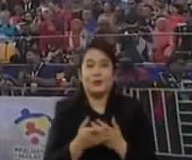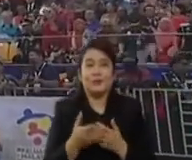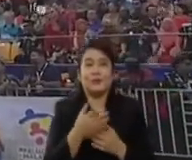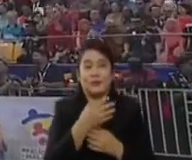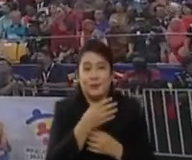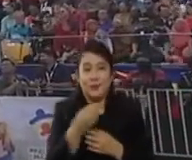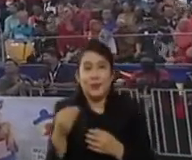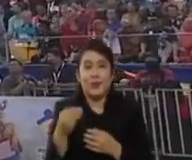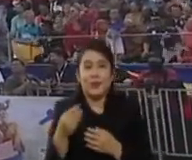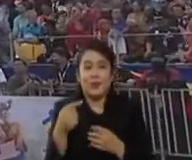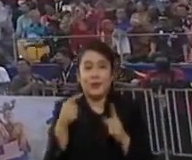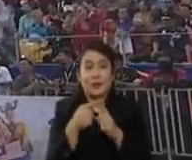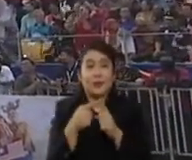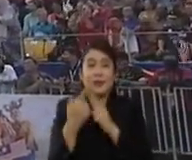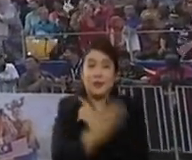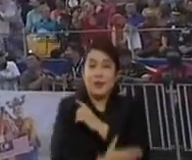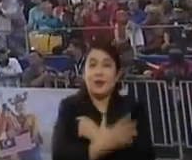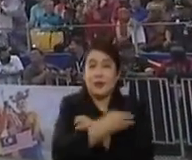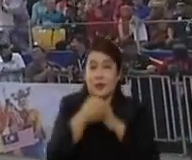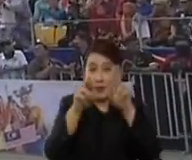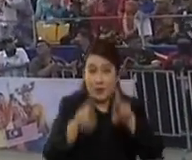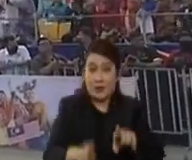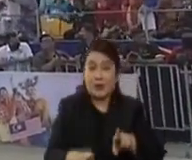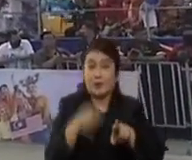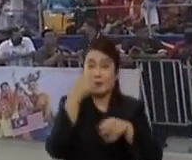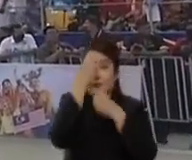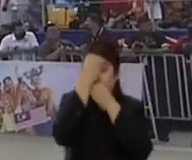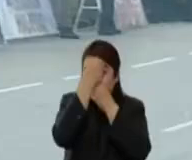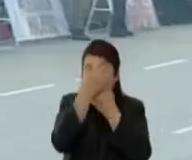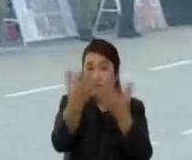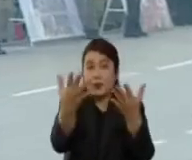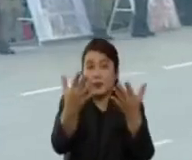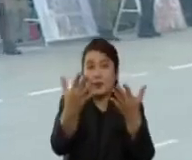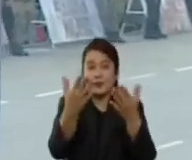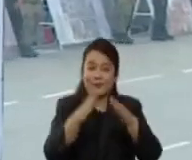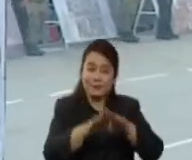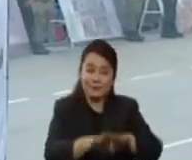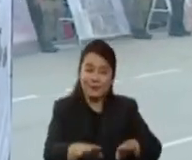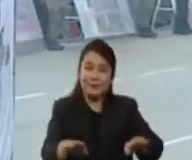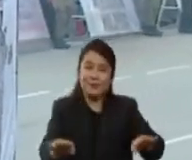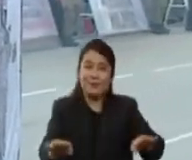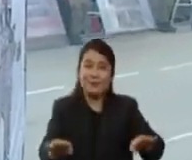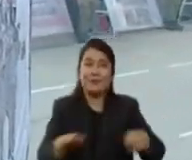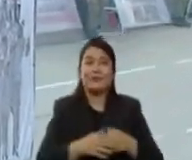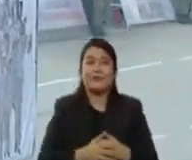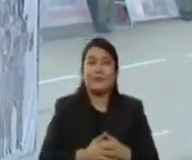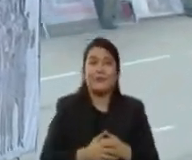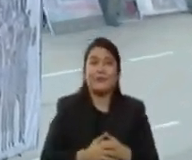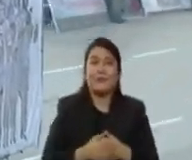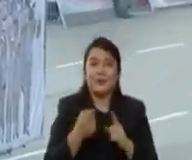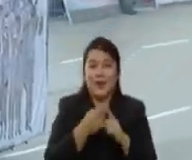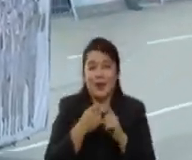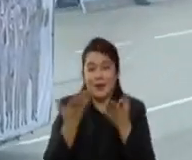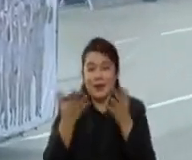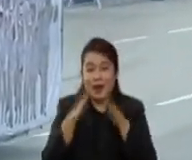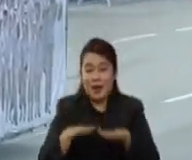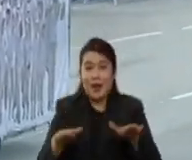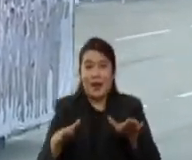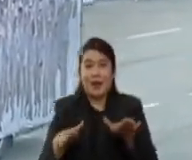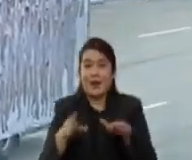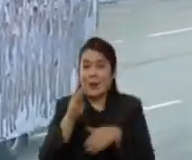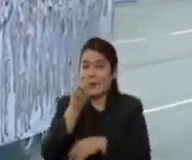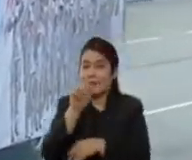agensi kepada negara dan rakyat. Untuk makluman, anak-anak ciling ini merupakan anak-anak warga Maritim